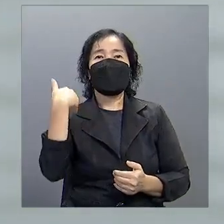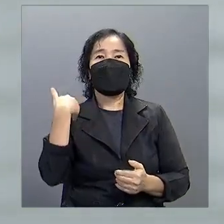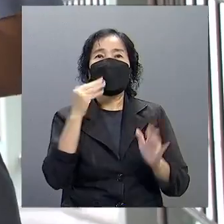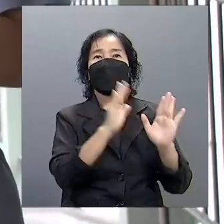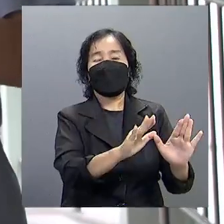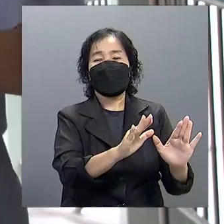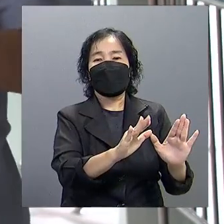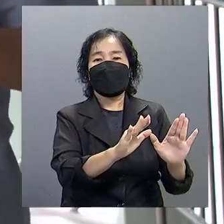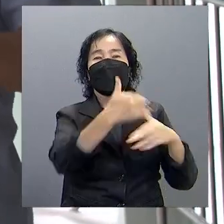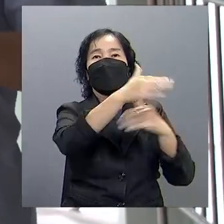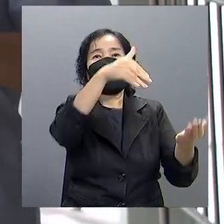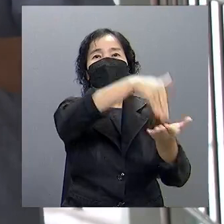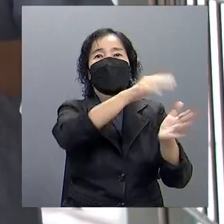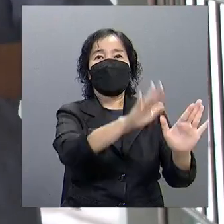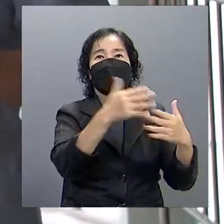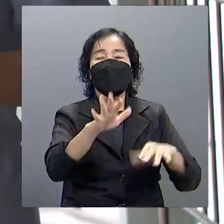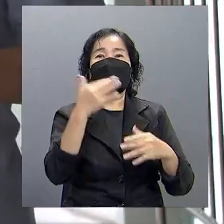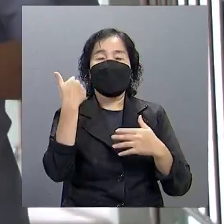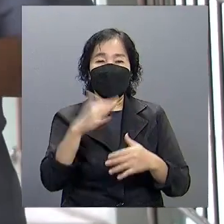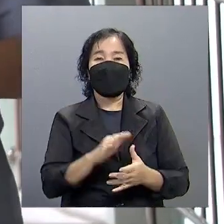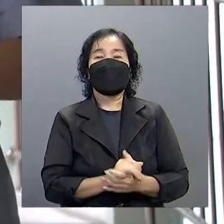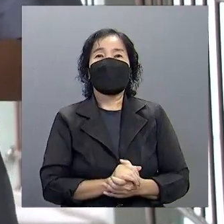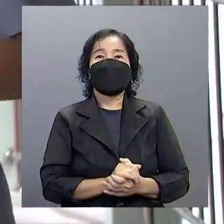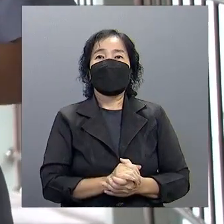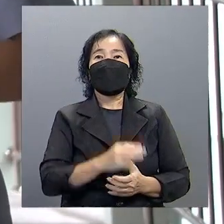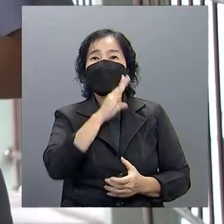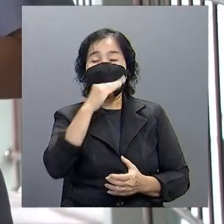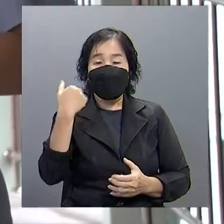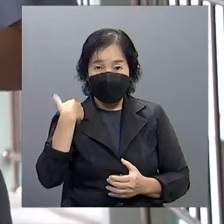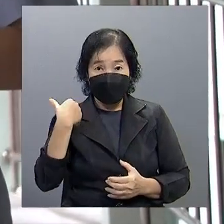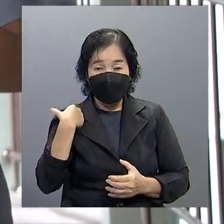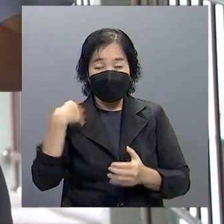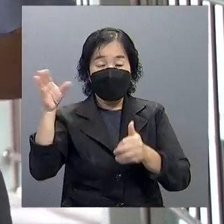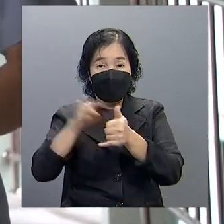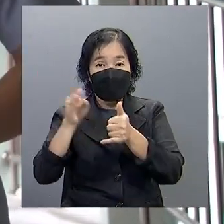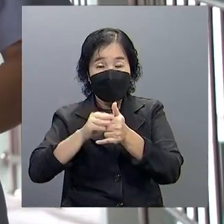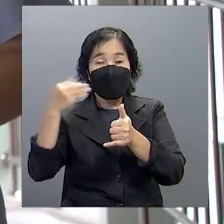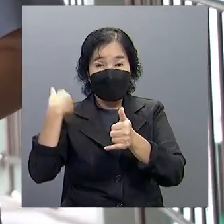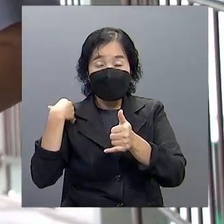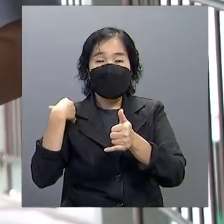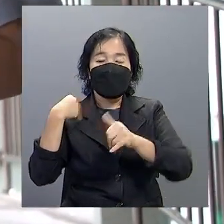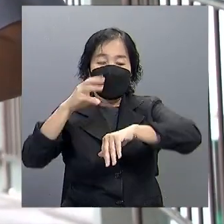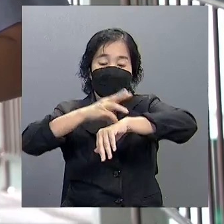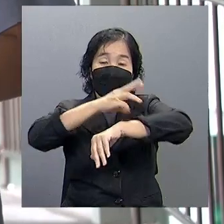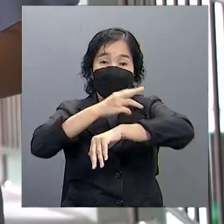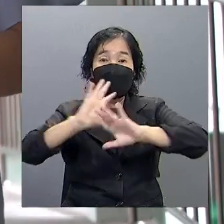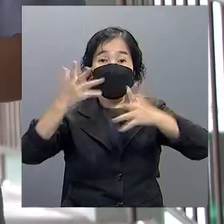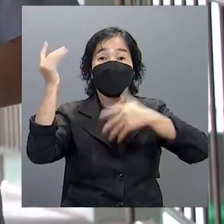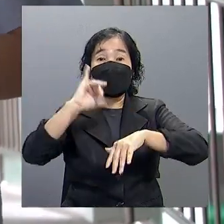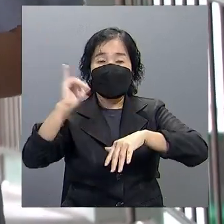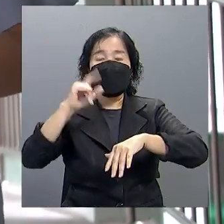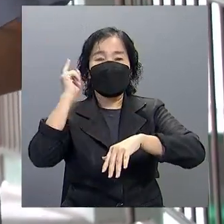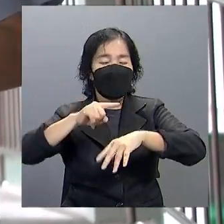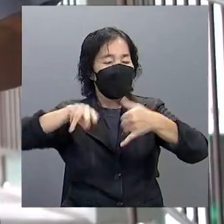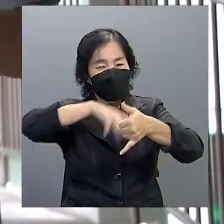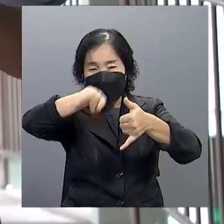ไว้ที่เราก่อนแล้วก็เหมือนกับถ้าเกิดยังพบเชื้ออยู่อะค่ะเราก็ต้องตรวจไปเรื่อยๆจนกว่าไม่สบเชื้อ สิ่งนี้จะกลายเป็นข้อมูล ใช่